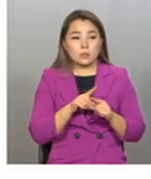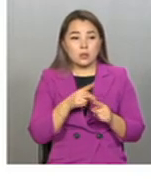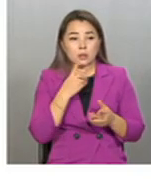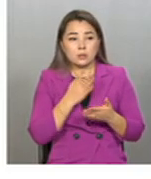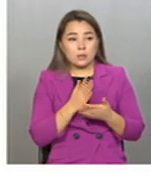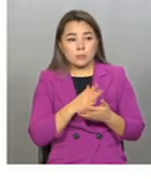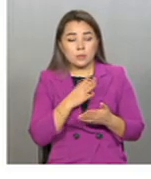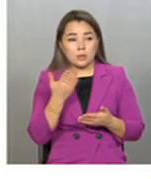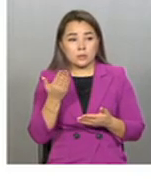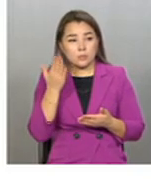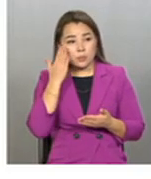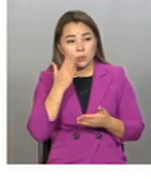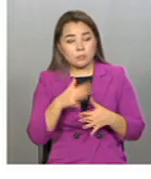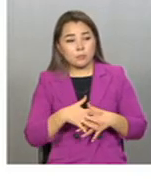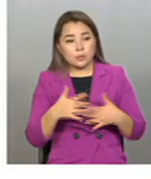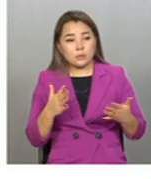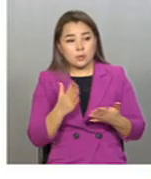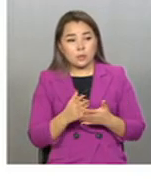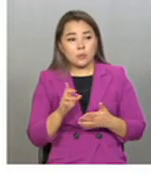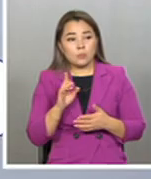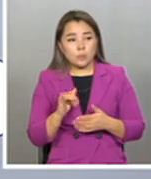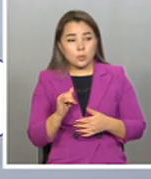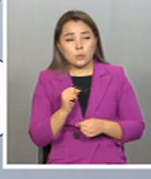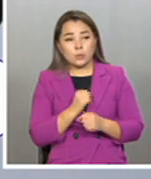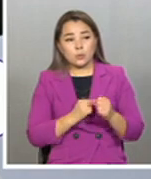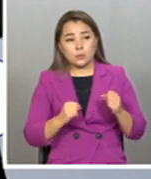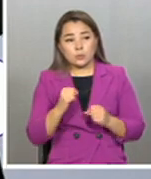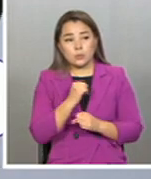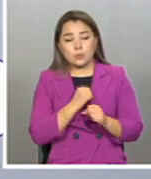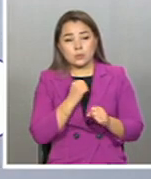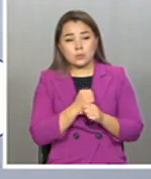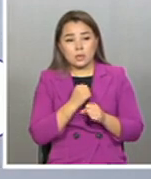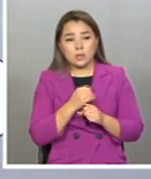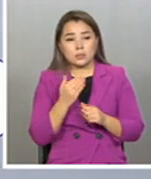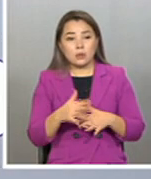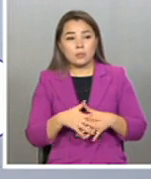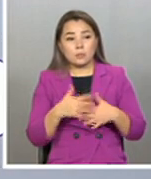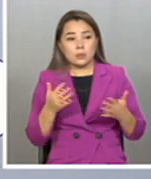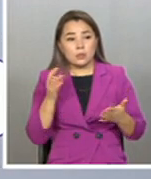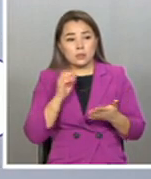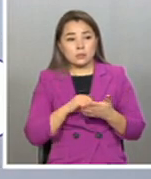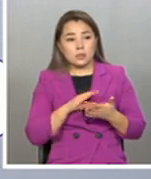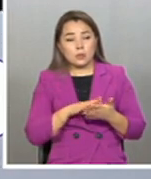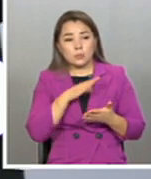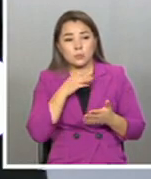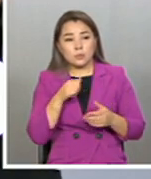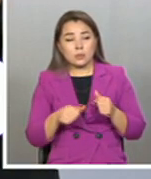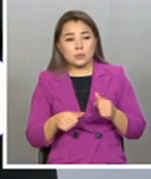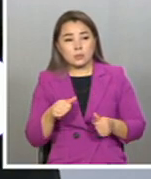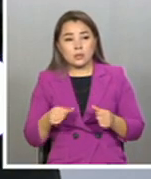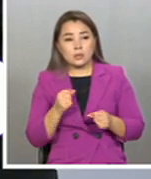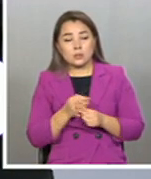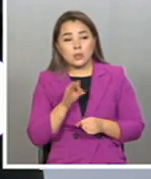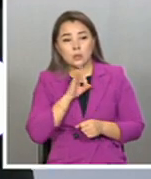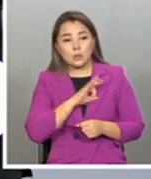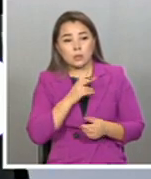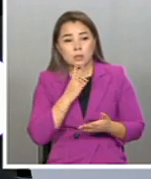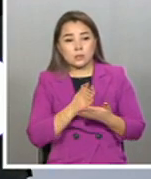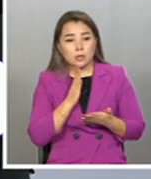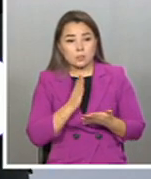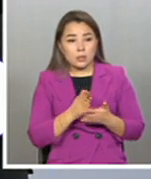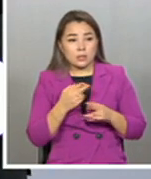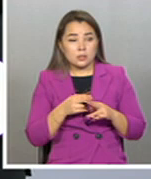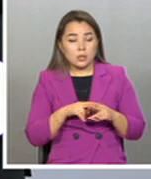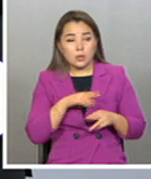біз, яғни бұл турбинасының пайдалы әрекет коэффициентін арттыру үшін көп басқышты бұл турбинасын қолданамыз. Бұл көп